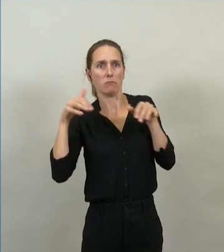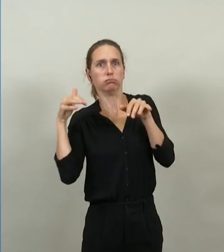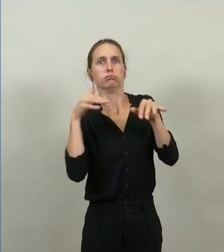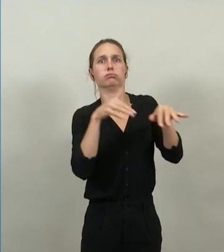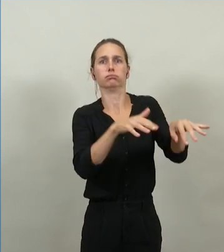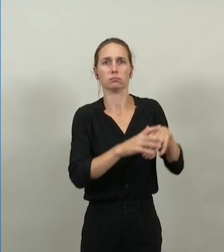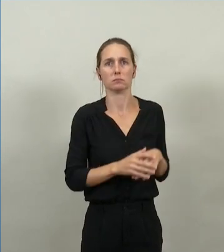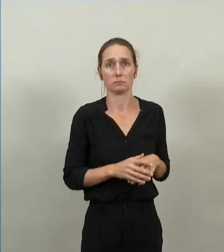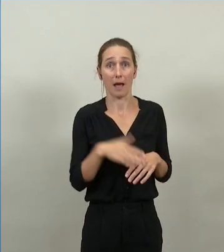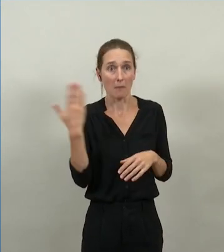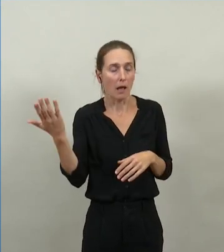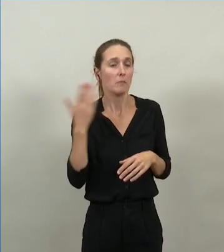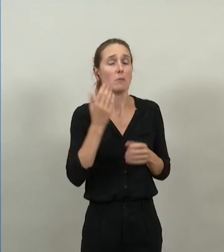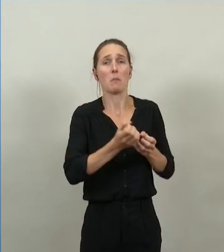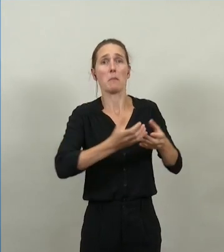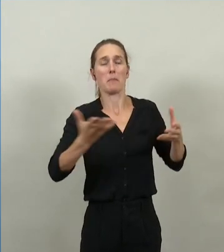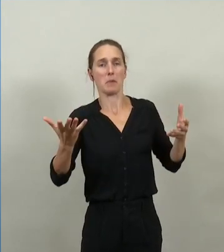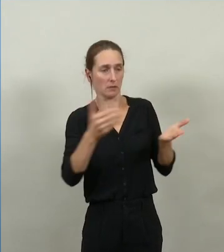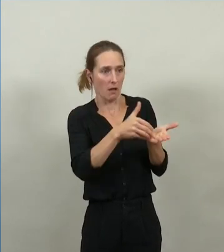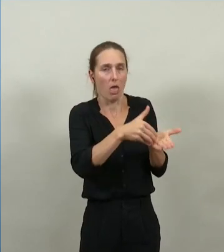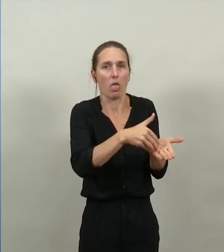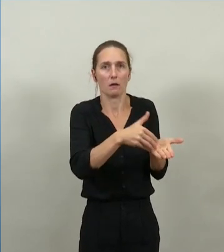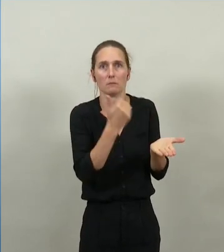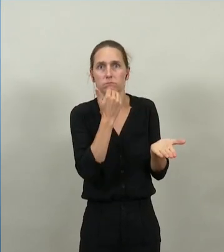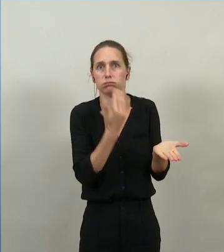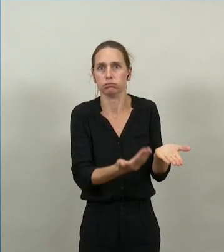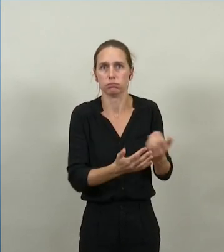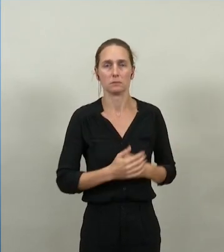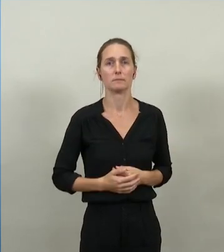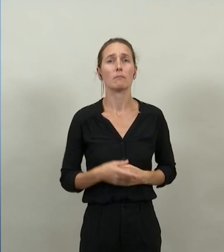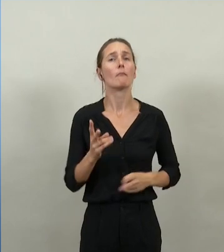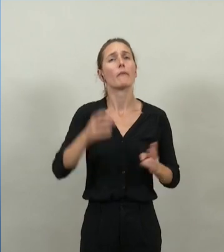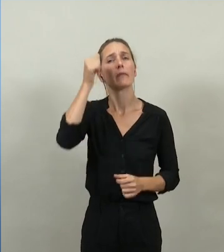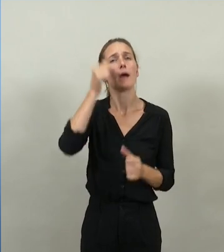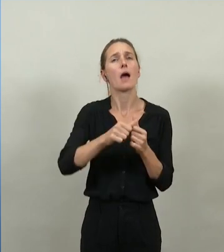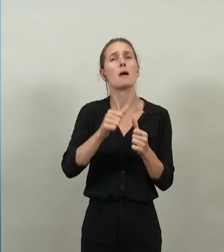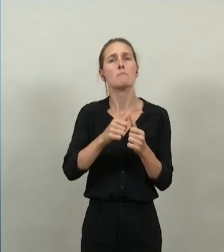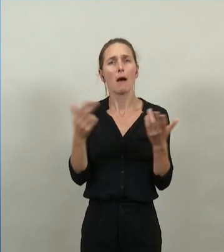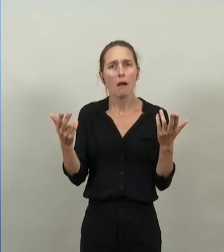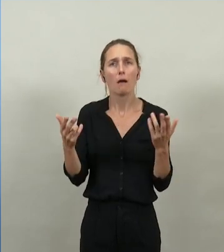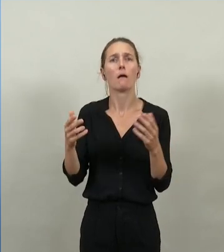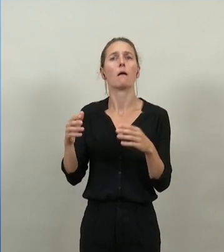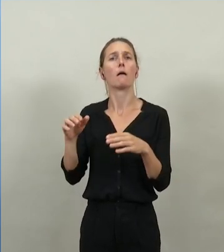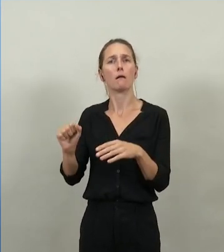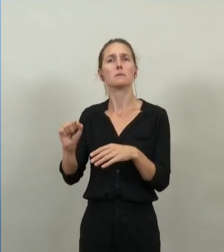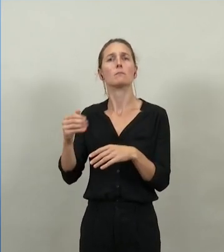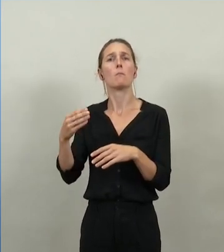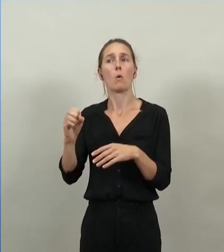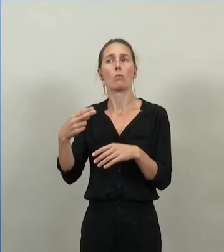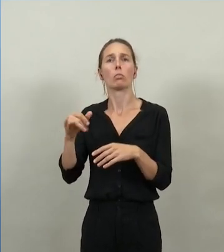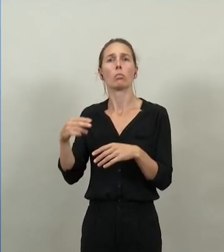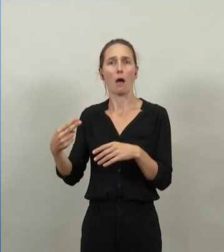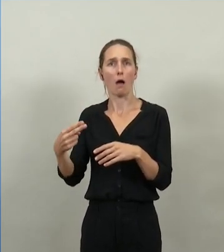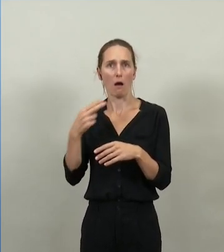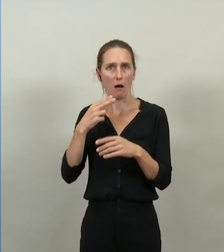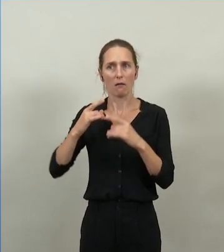devienne plus difficile à maîtriser vous vous rappelez que il y a eu le le bidonville de Esmonin que vous avez laissé grossir pendant